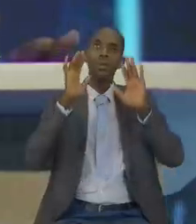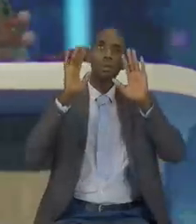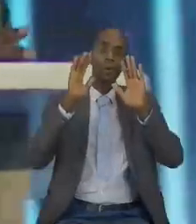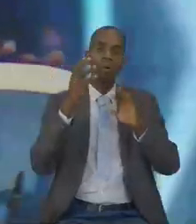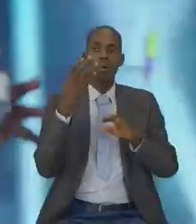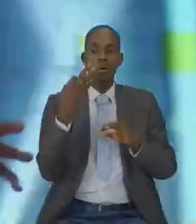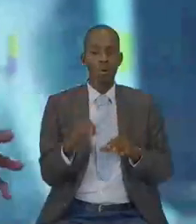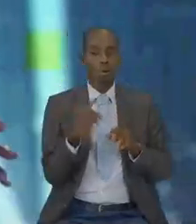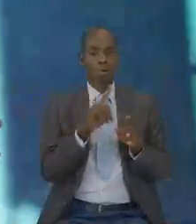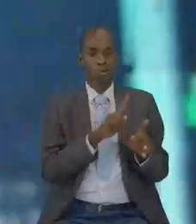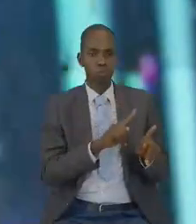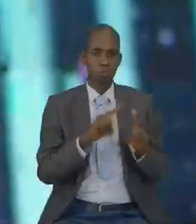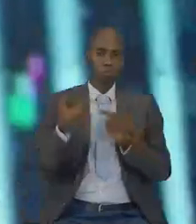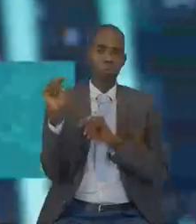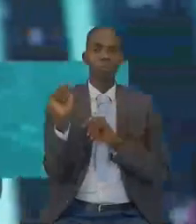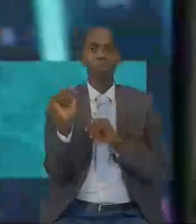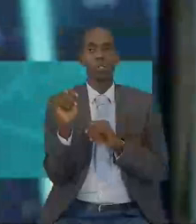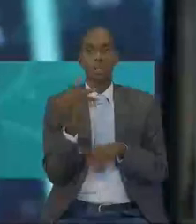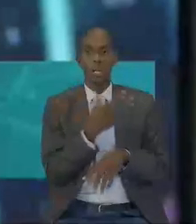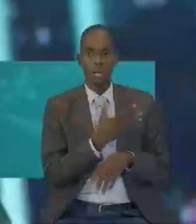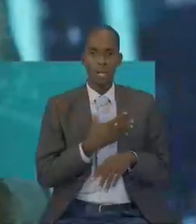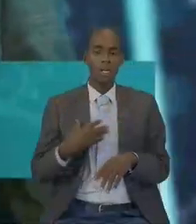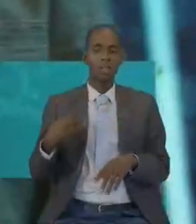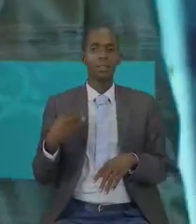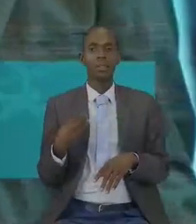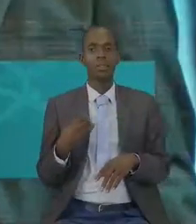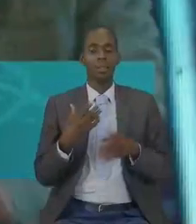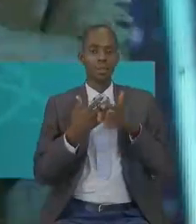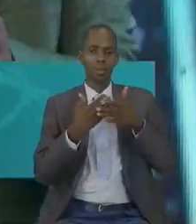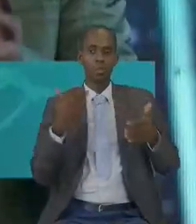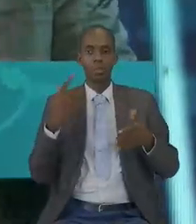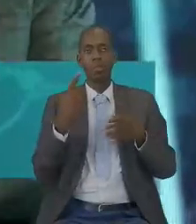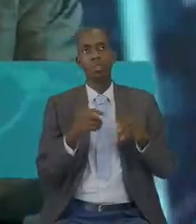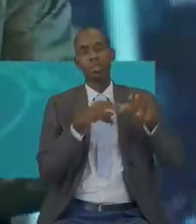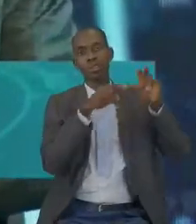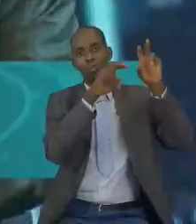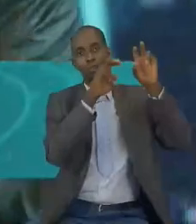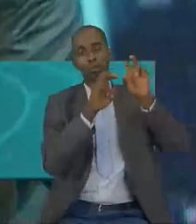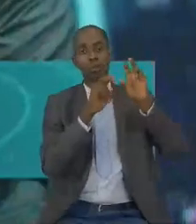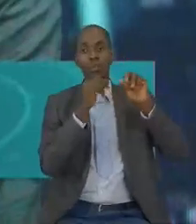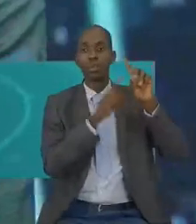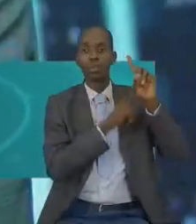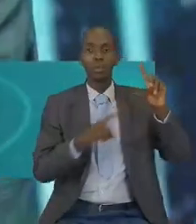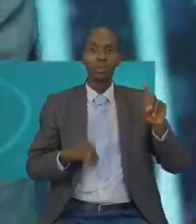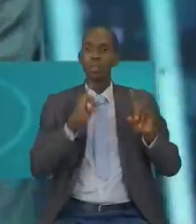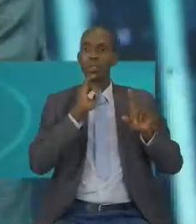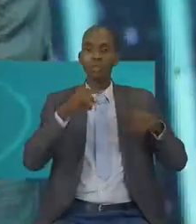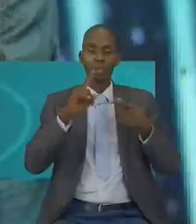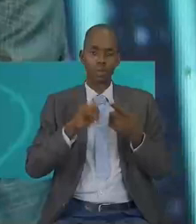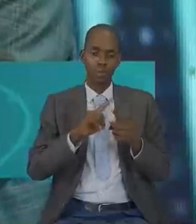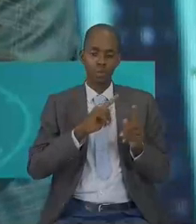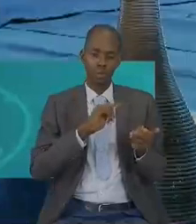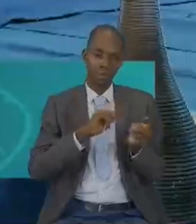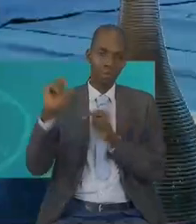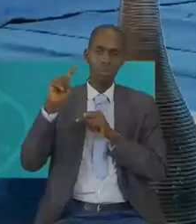le prodige du transport vers et devant le trône.